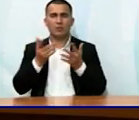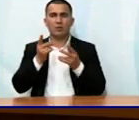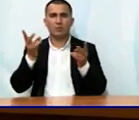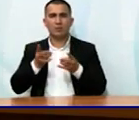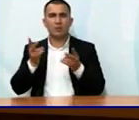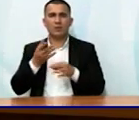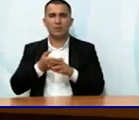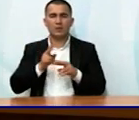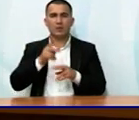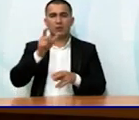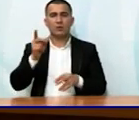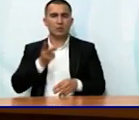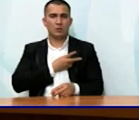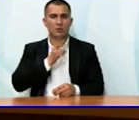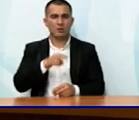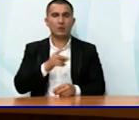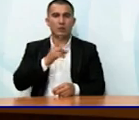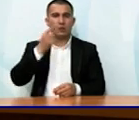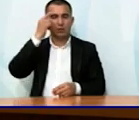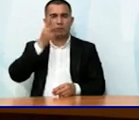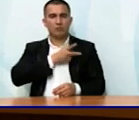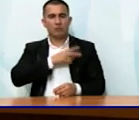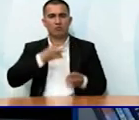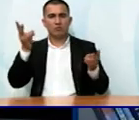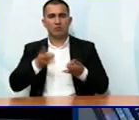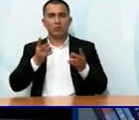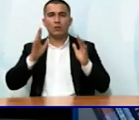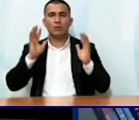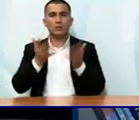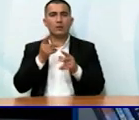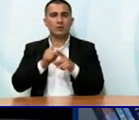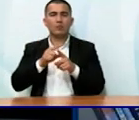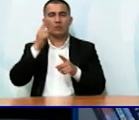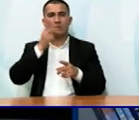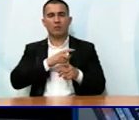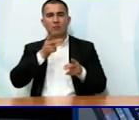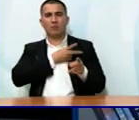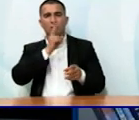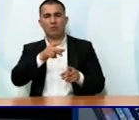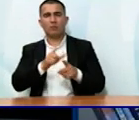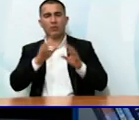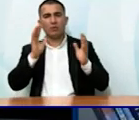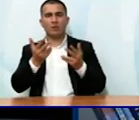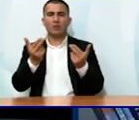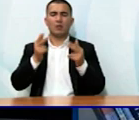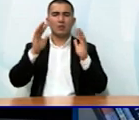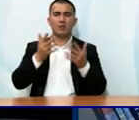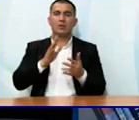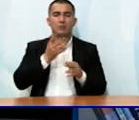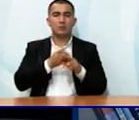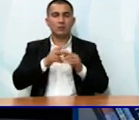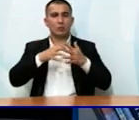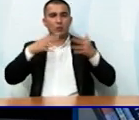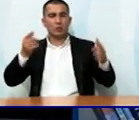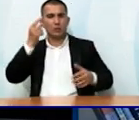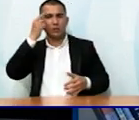бирор инсонни вафот этиши болавермайди. Фаджия деганда шунчаки бир инсонни вафотидан кўра кўпроқ кегироқ тушунча